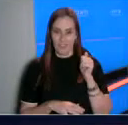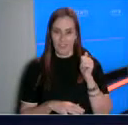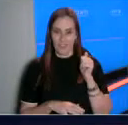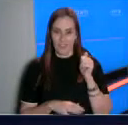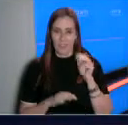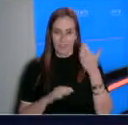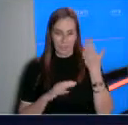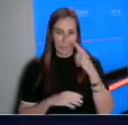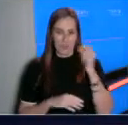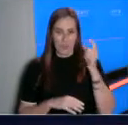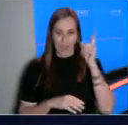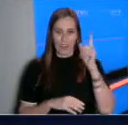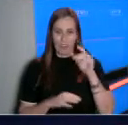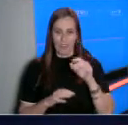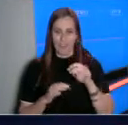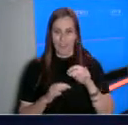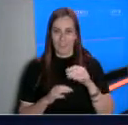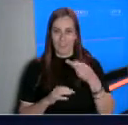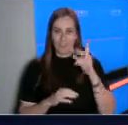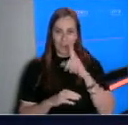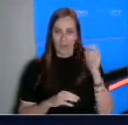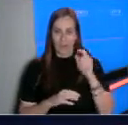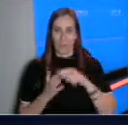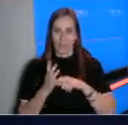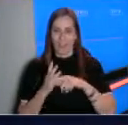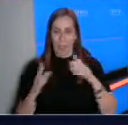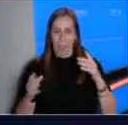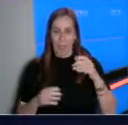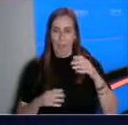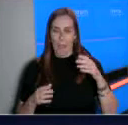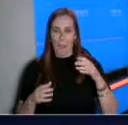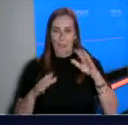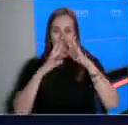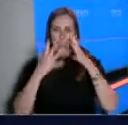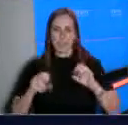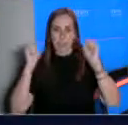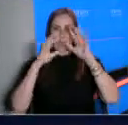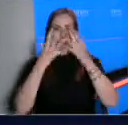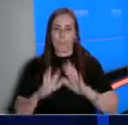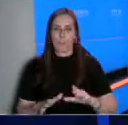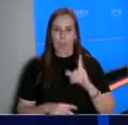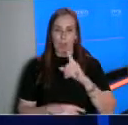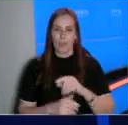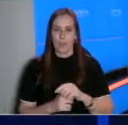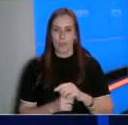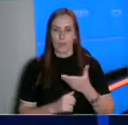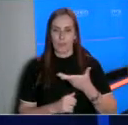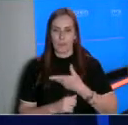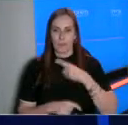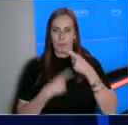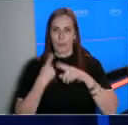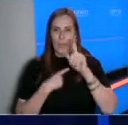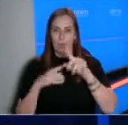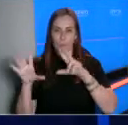חנכו, בדיוק לפני 100 שנה חנכו את ה... יותר מ-100 שנה, אבל חנכו את הפסל. לא, ביותר. זה היום ההולדת של הפסל. נכון, לא 100 שנה. קיבלו אותו מקנה